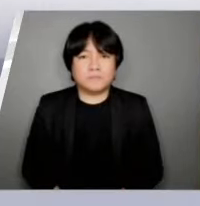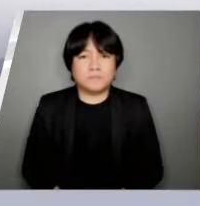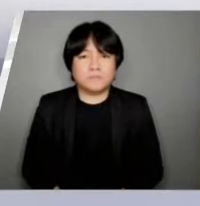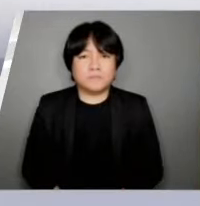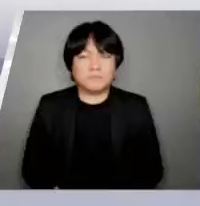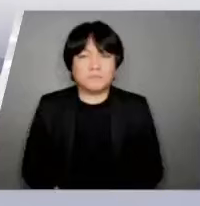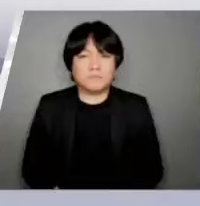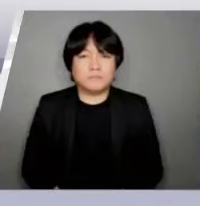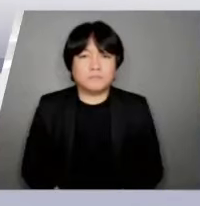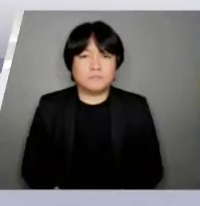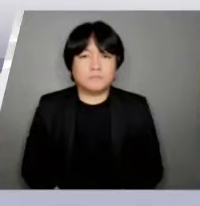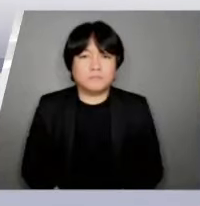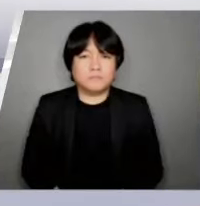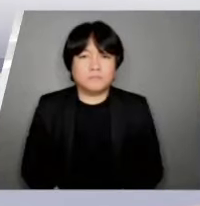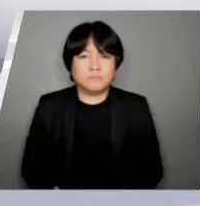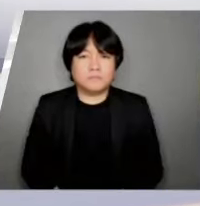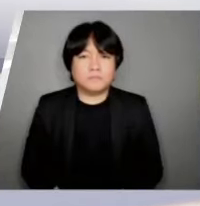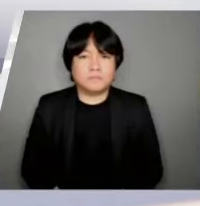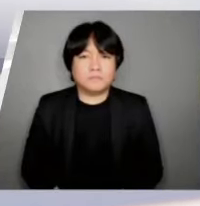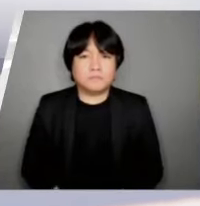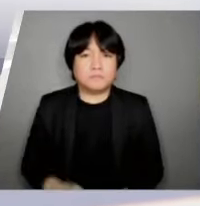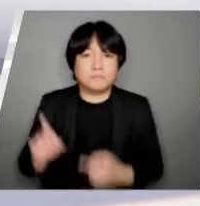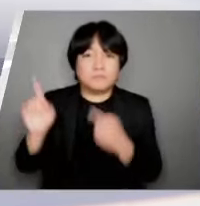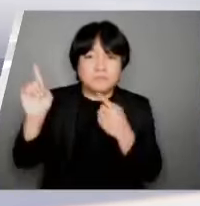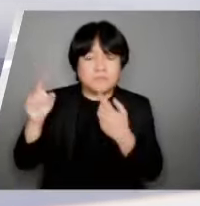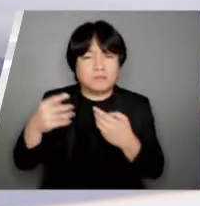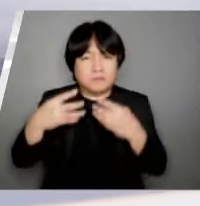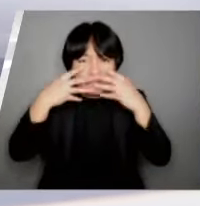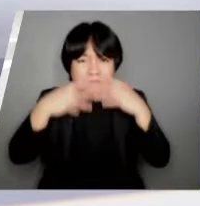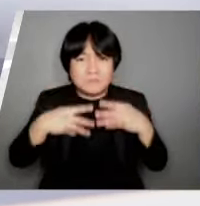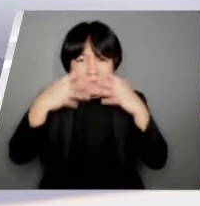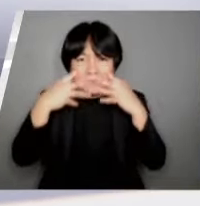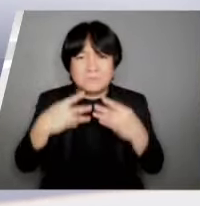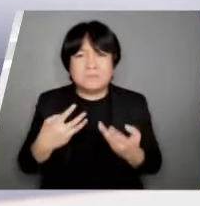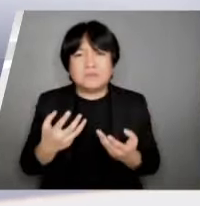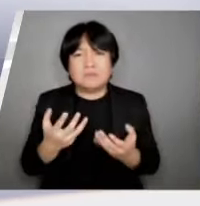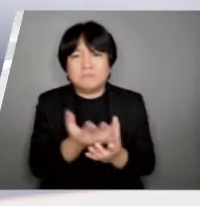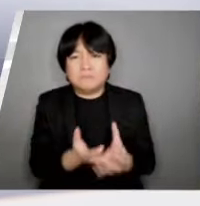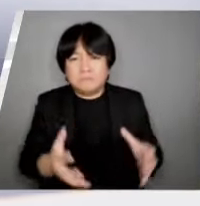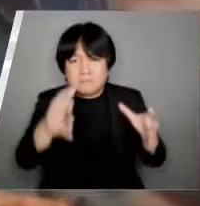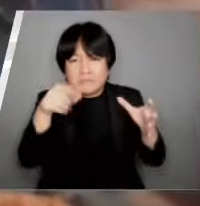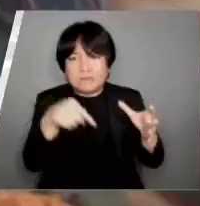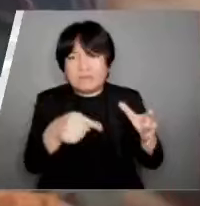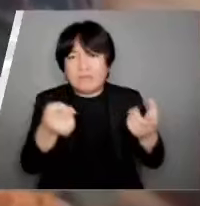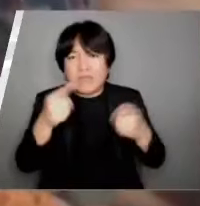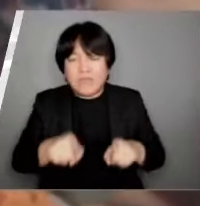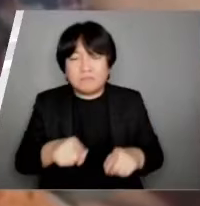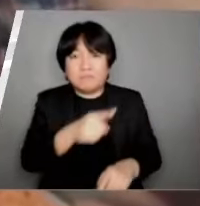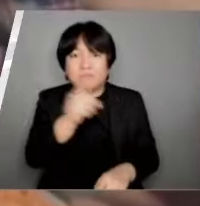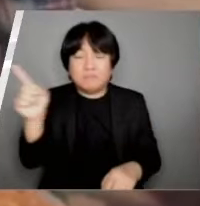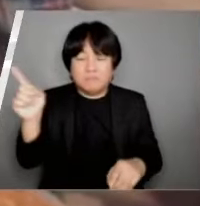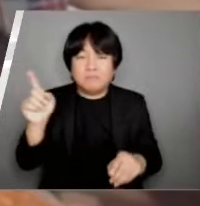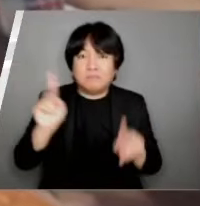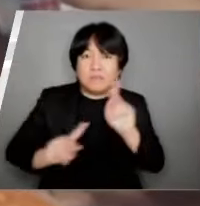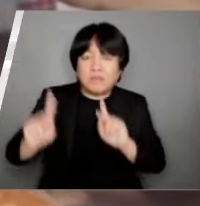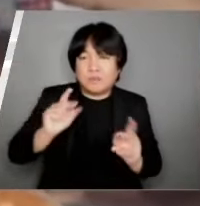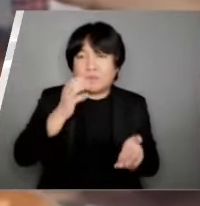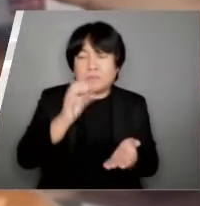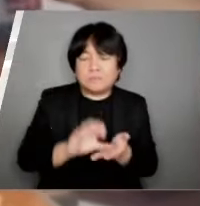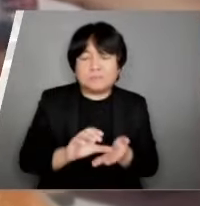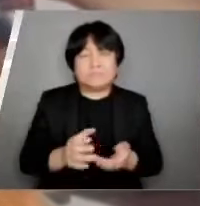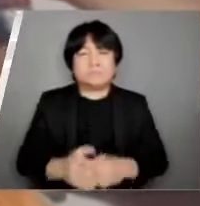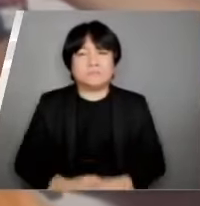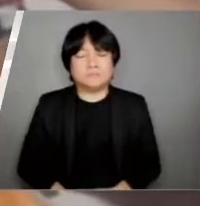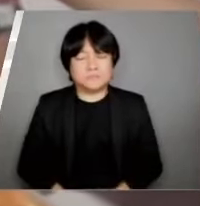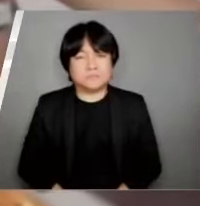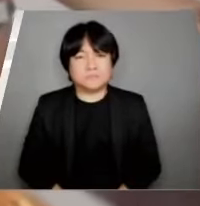nung gilabayan ko ng bata ko, gamit-sulog-sulog ko nung sa kaldero. Apo Diyos ko, gatulog lang luwa ko sa mga comments sa bawo. Mula sa GMA Regional TV